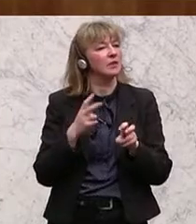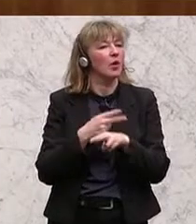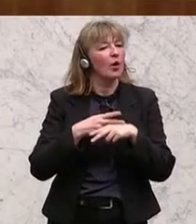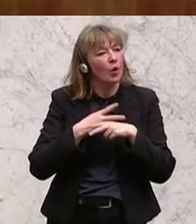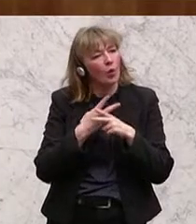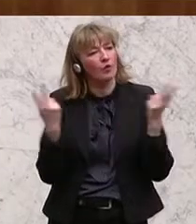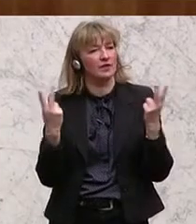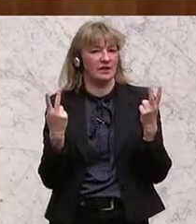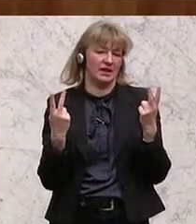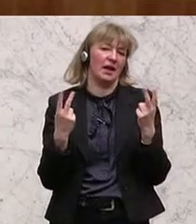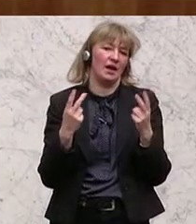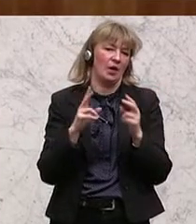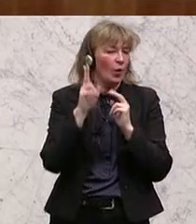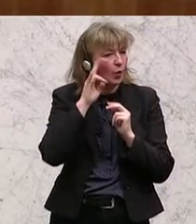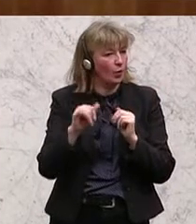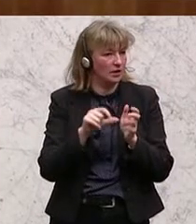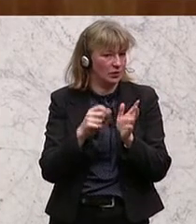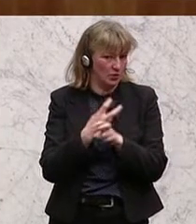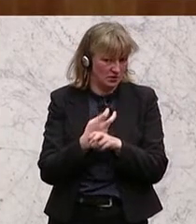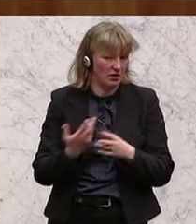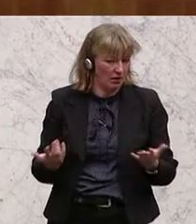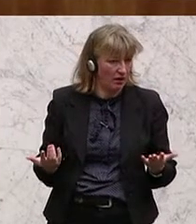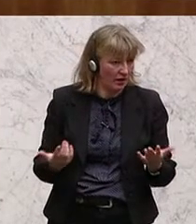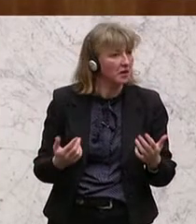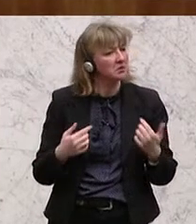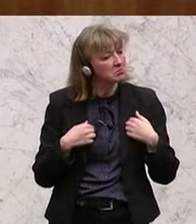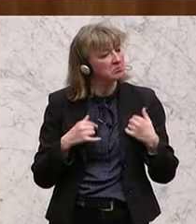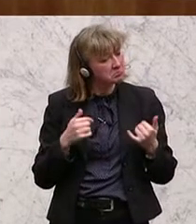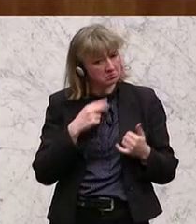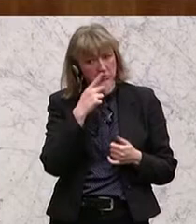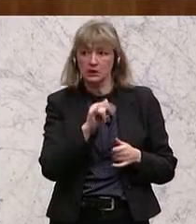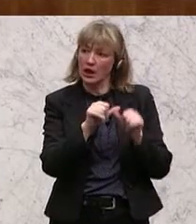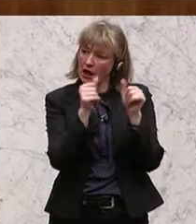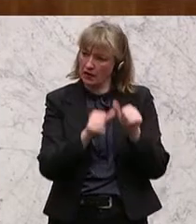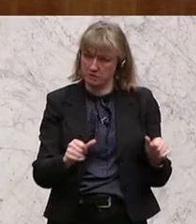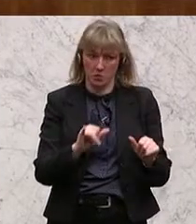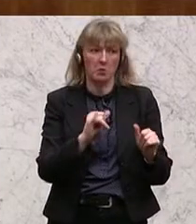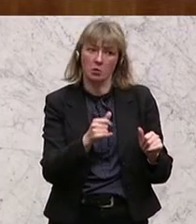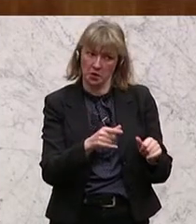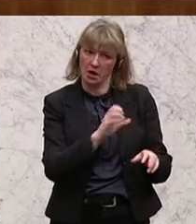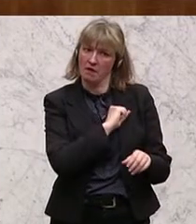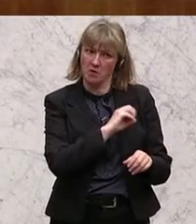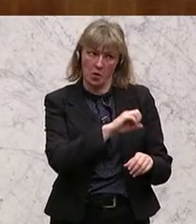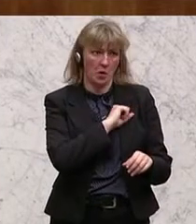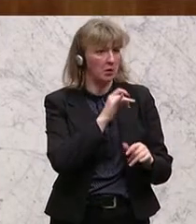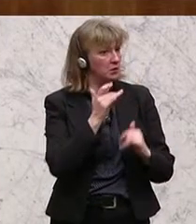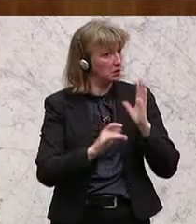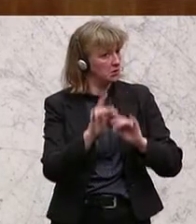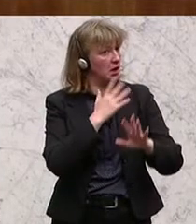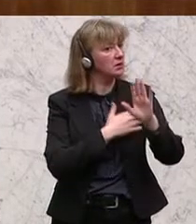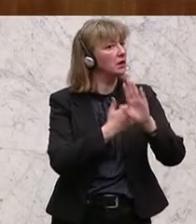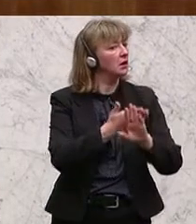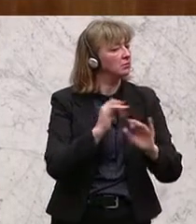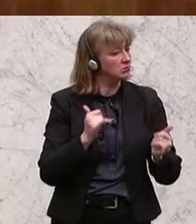öffentlichen Universitäten und ich bin sogar bereit zu sagen, das ist ein Erfolgsmodell der letzten Jahrzehnte auf